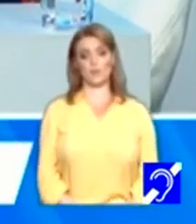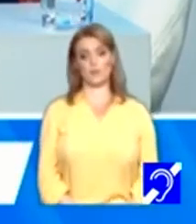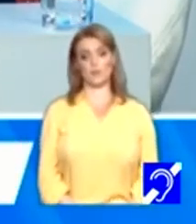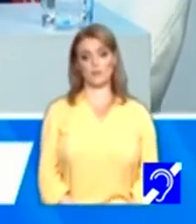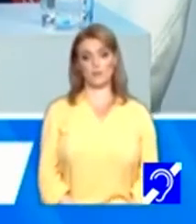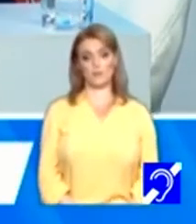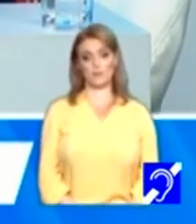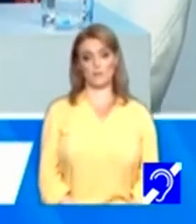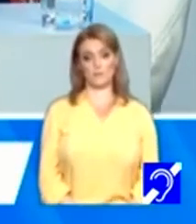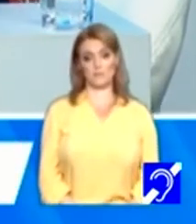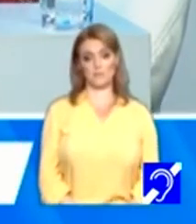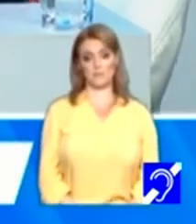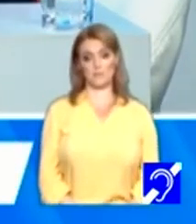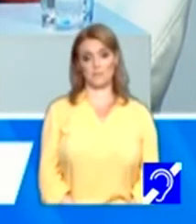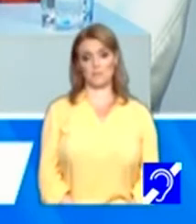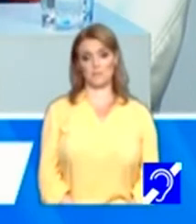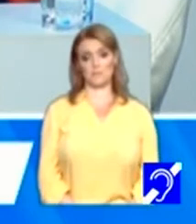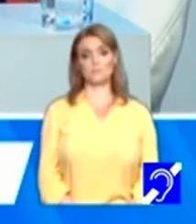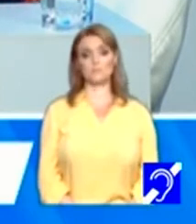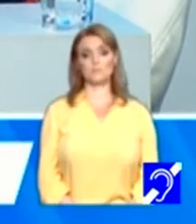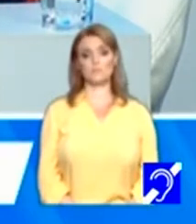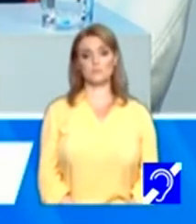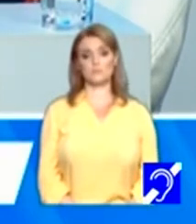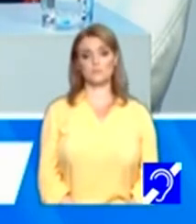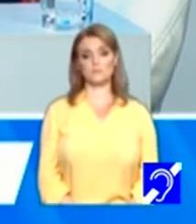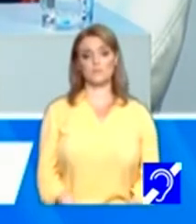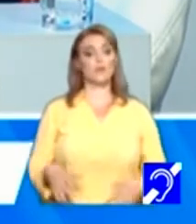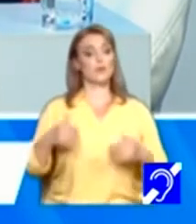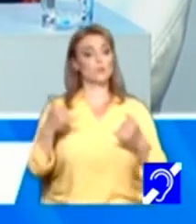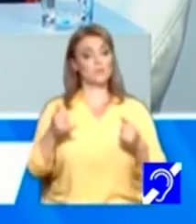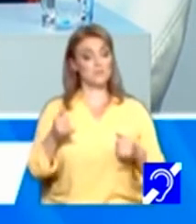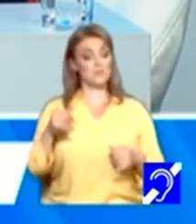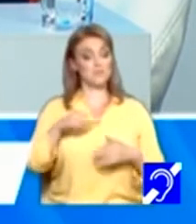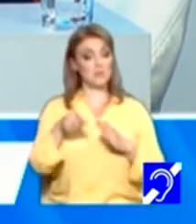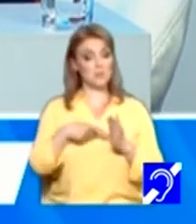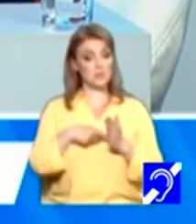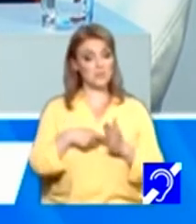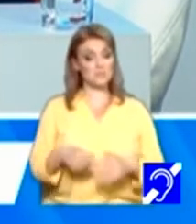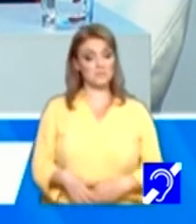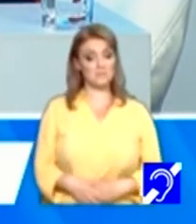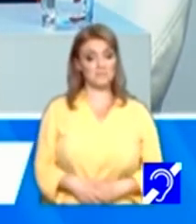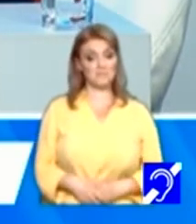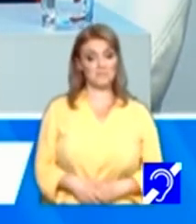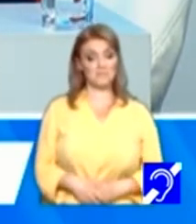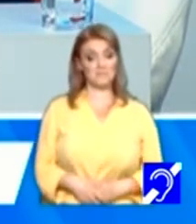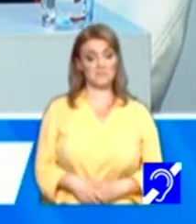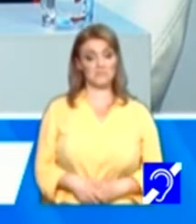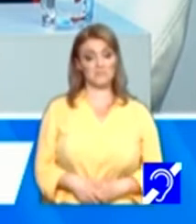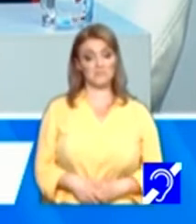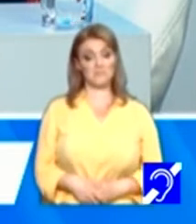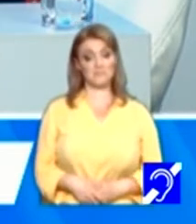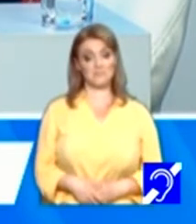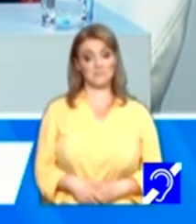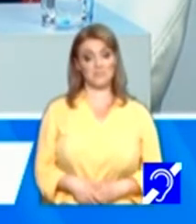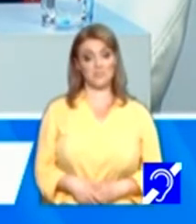dacă să fiu sincer. Dezavantajele, ok. Cam strane sună întrebarea, pentru că mi-a adresat mie unui reprezentant de unui